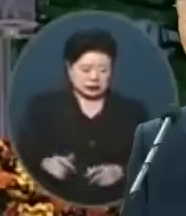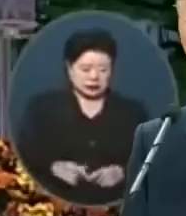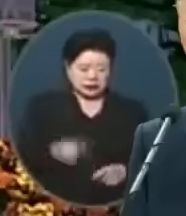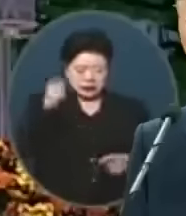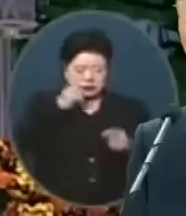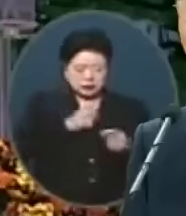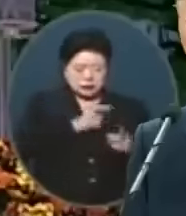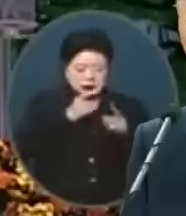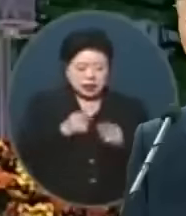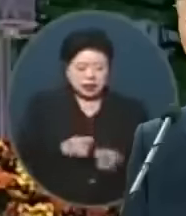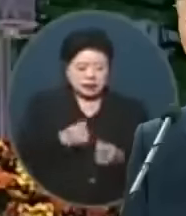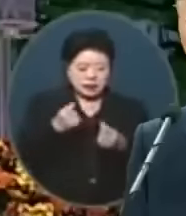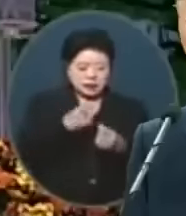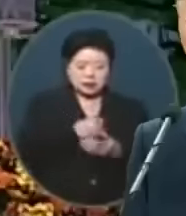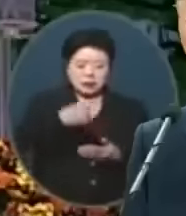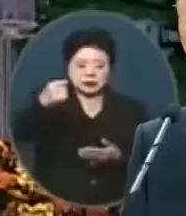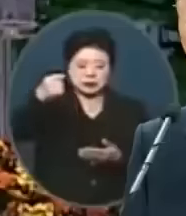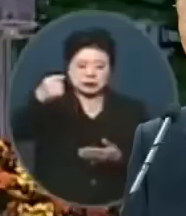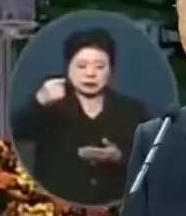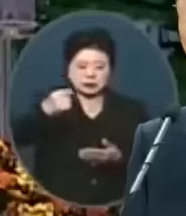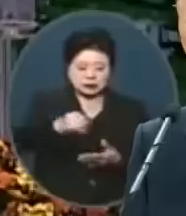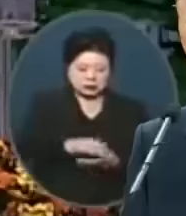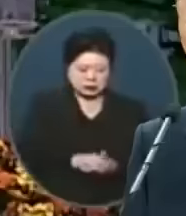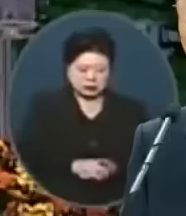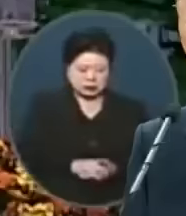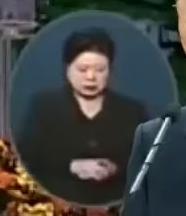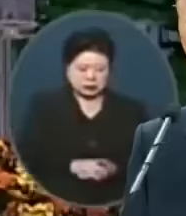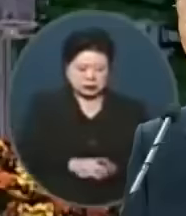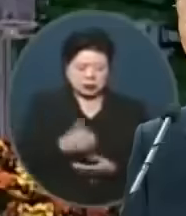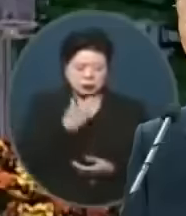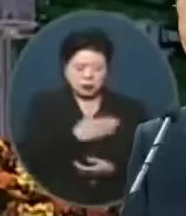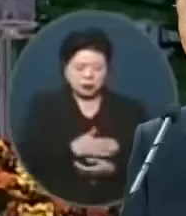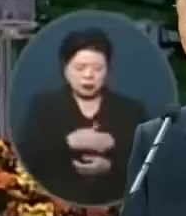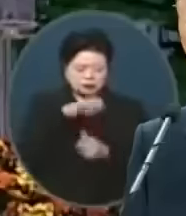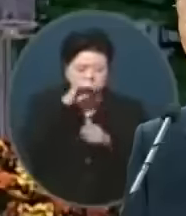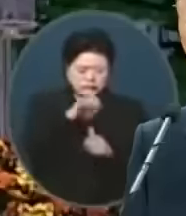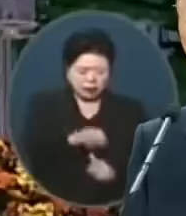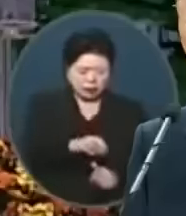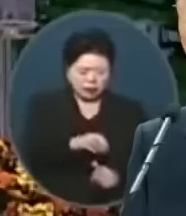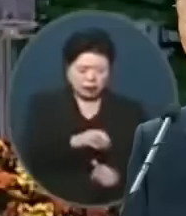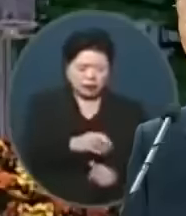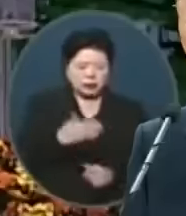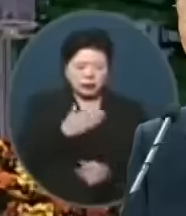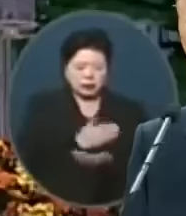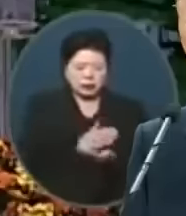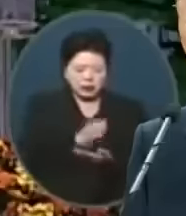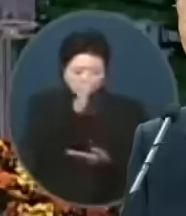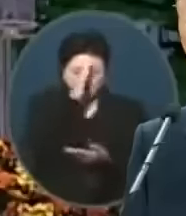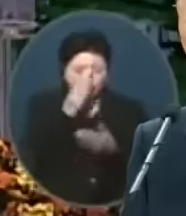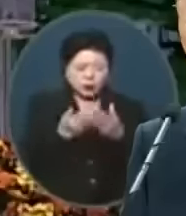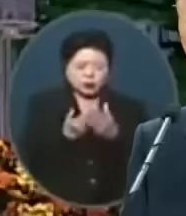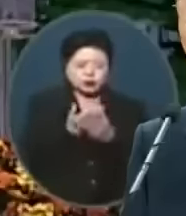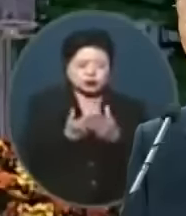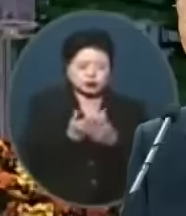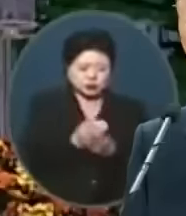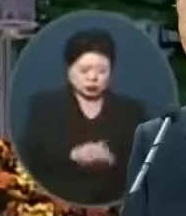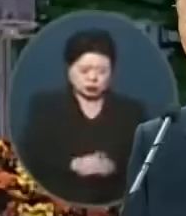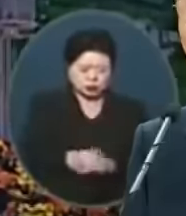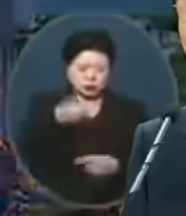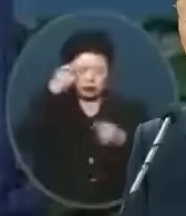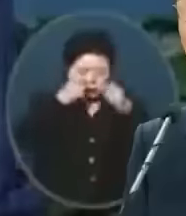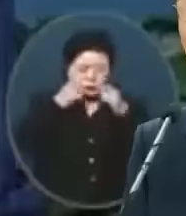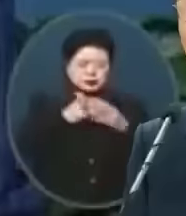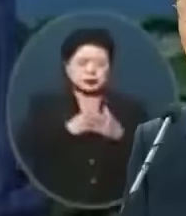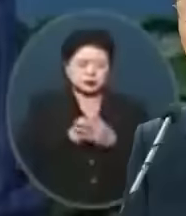빼앗고 심신을 억압하여 심신에 여러 가지 병이 들게